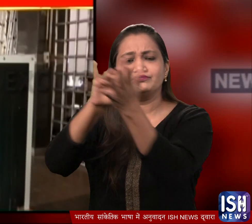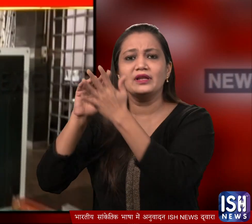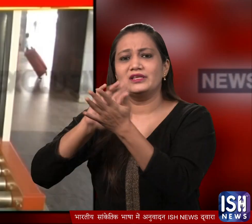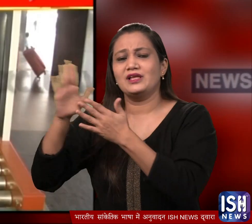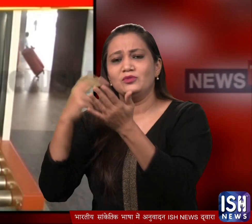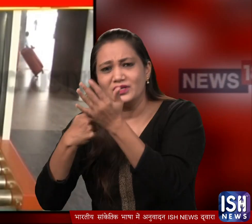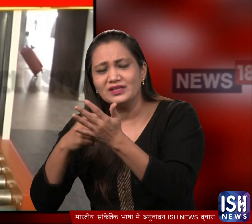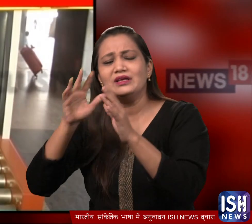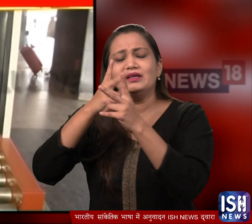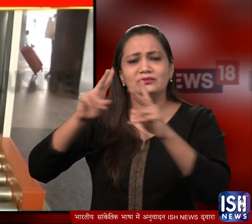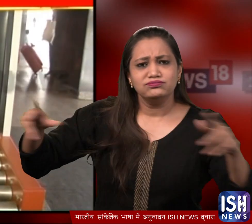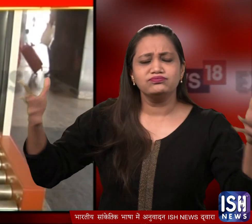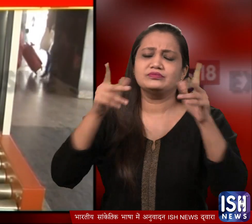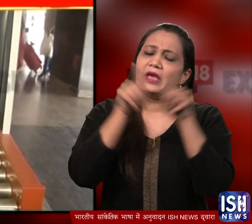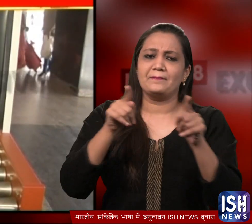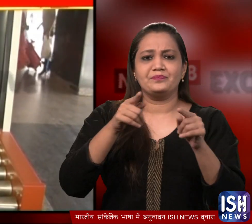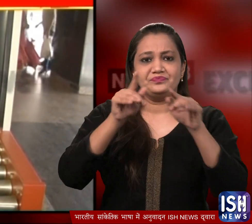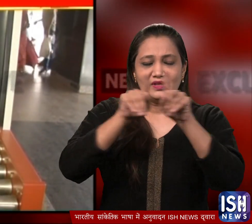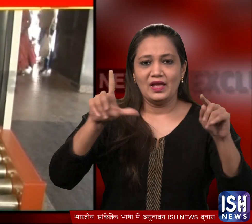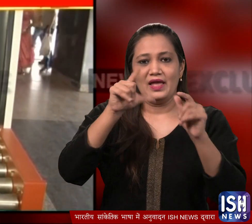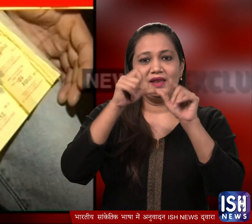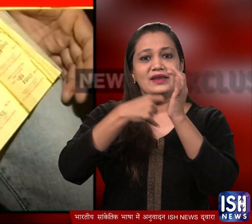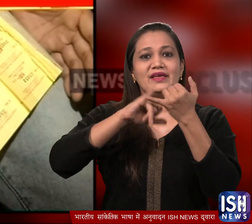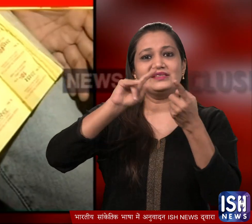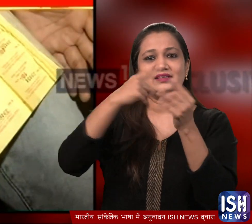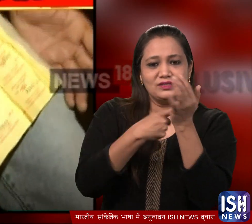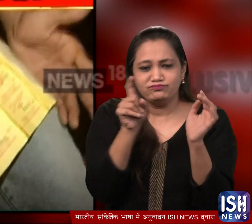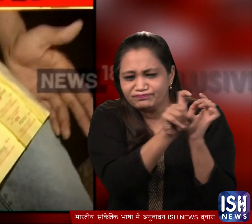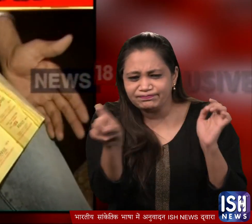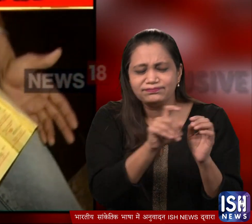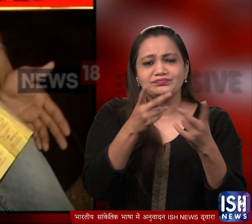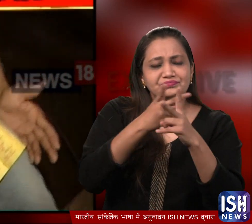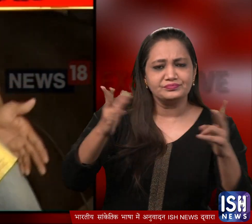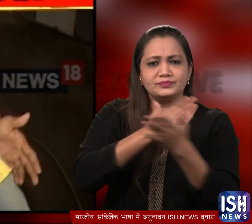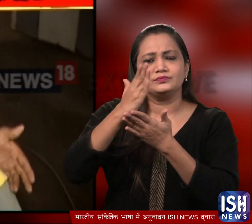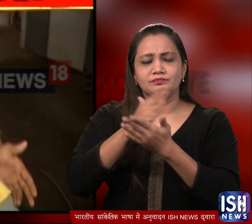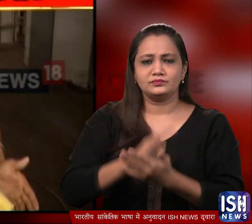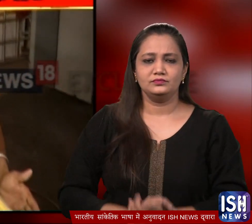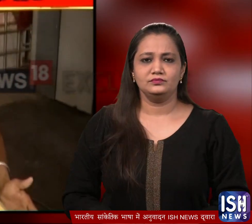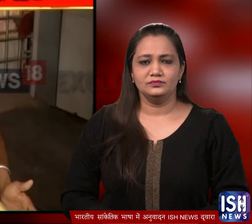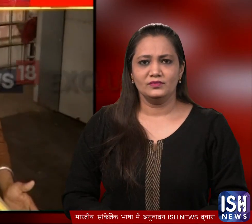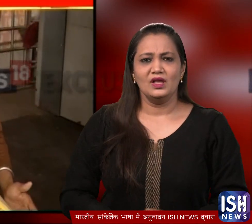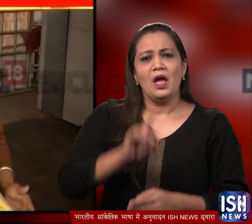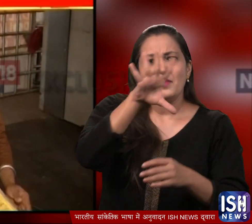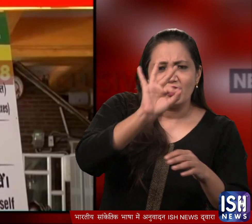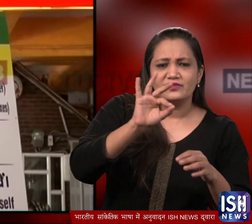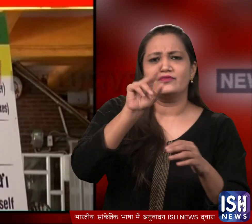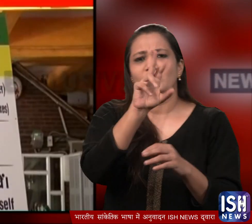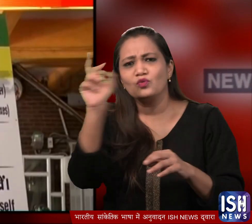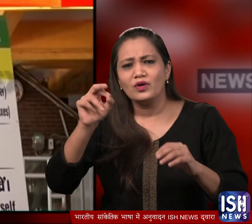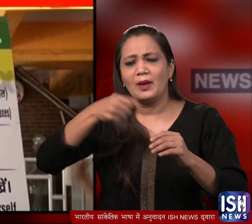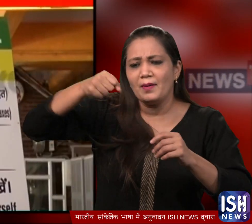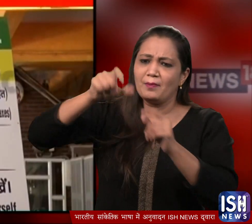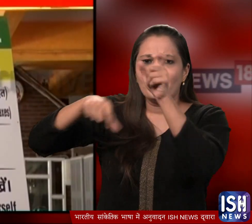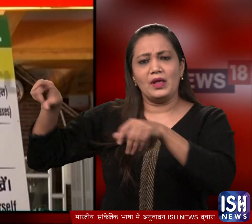लगाई गई है। ये मशीनें लेजर तकनीक से सामान को सैनिटाइज करती हैं। सर डेली दिन में 200-250 पैसेंजर करा लेते हैं। हालांकि